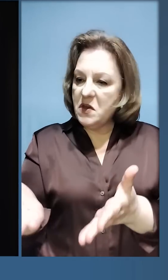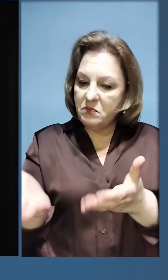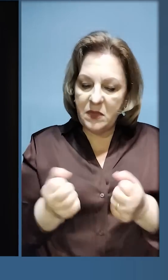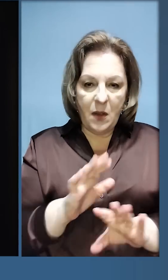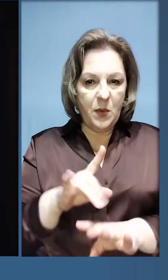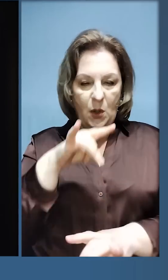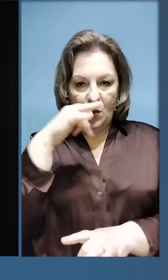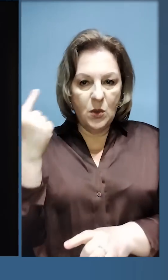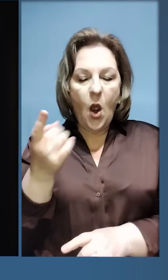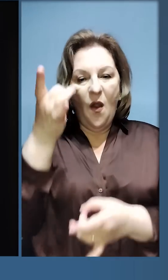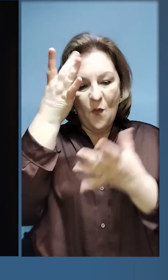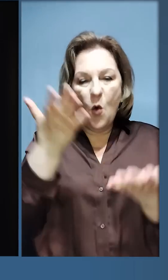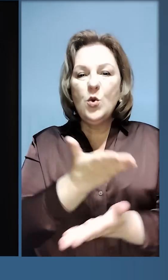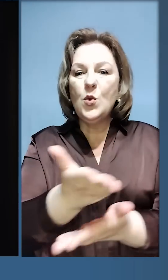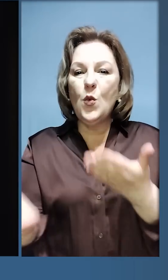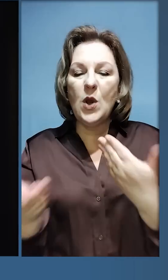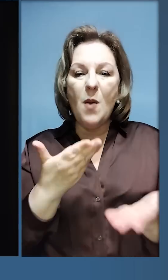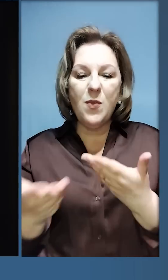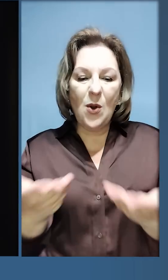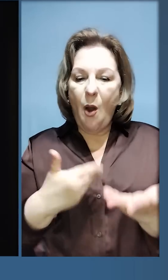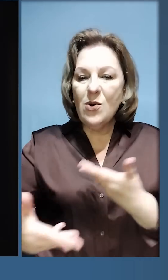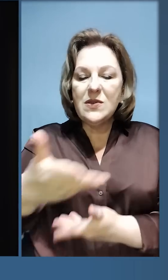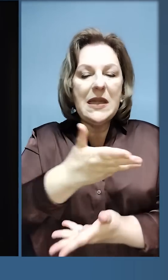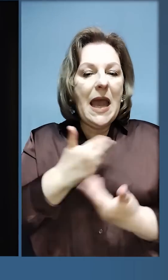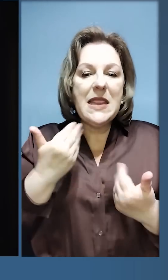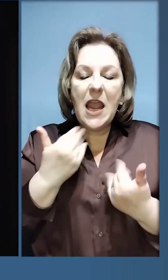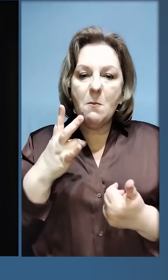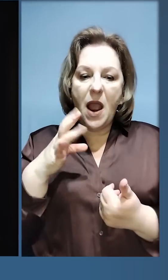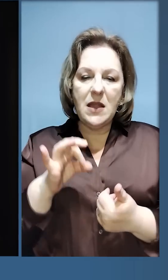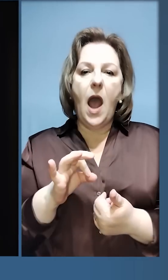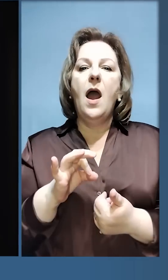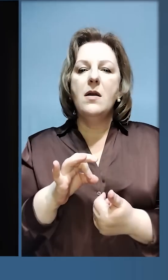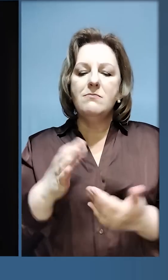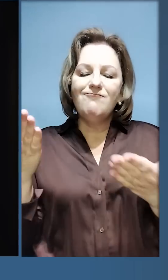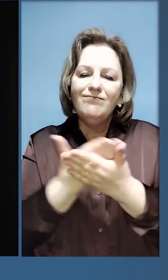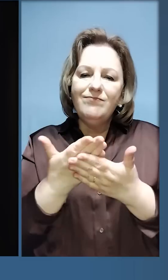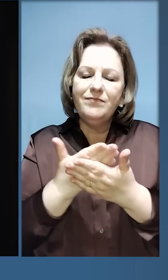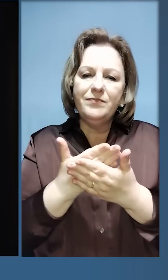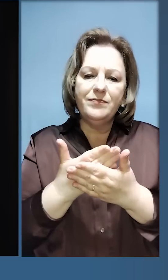чемпіонатах світу, немає в культурному просторі, немає на оскароносних